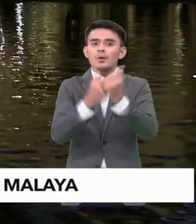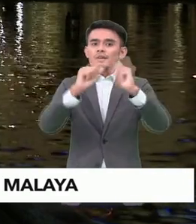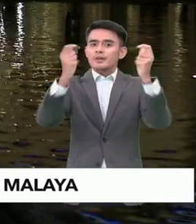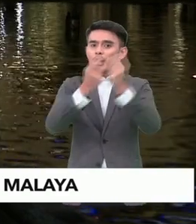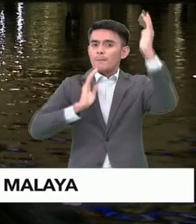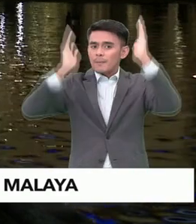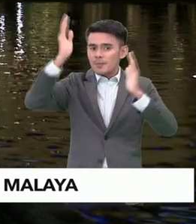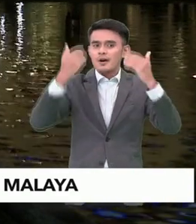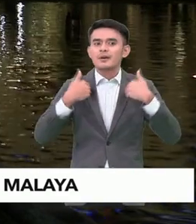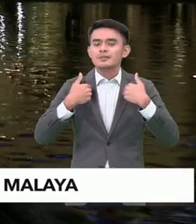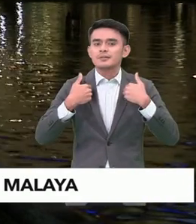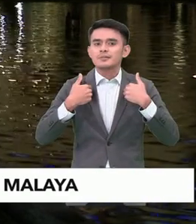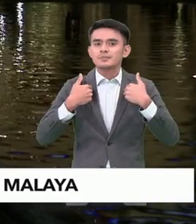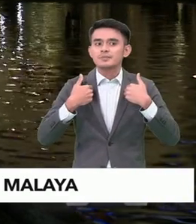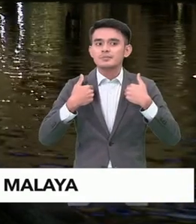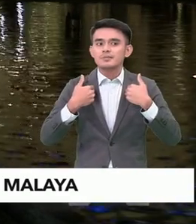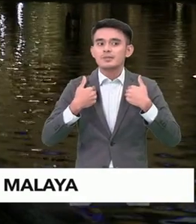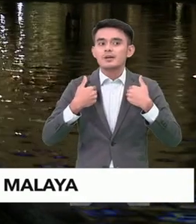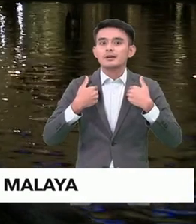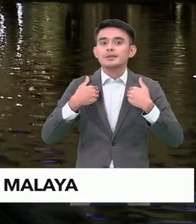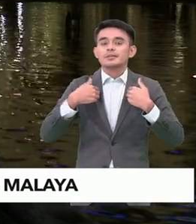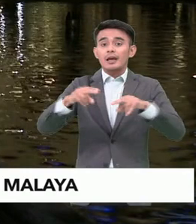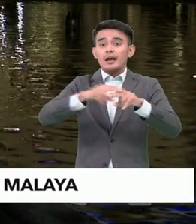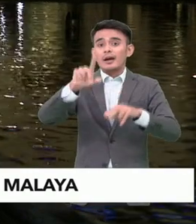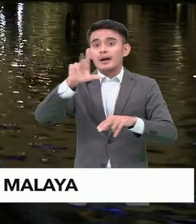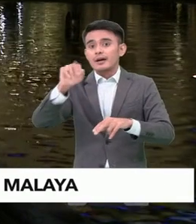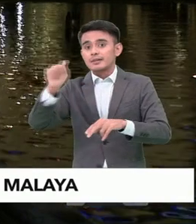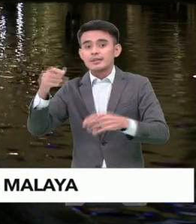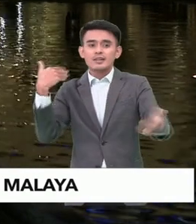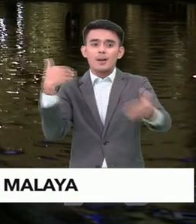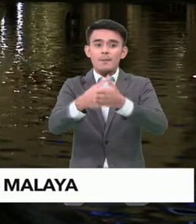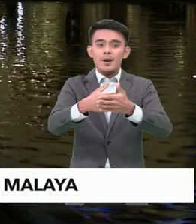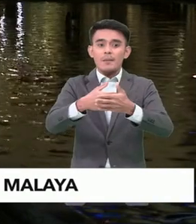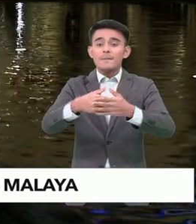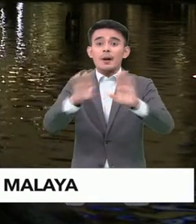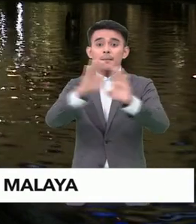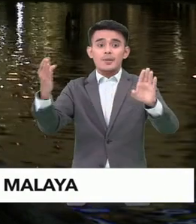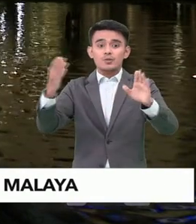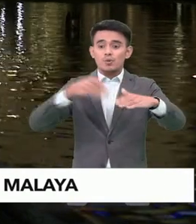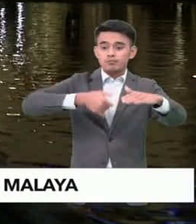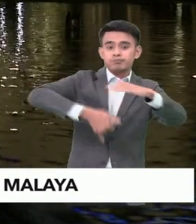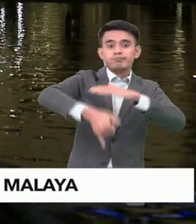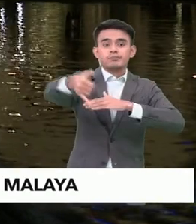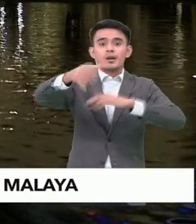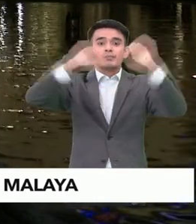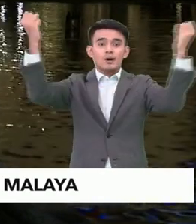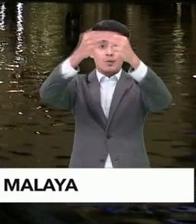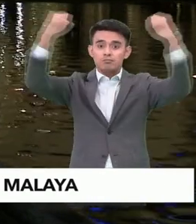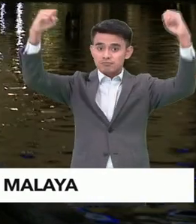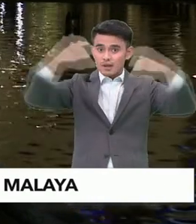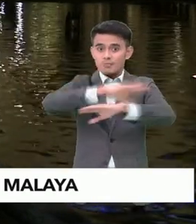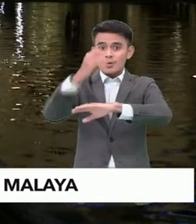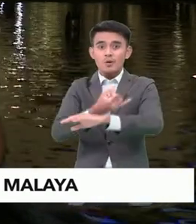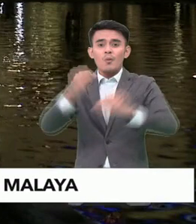cantiknya daripada cc lrt Bukit Jalil segala ke pintu masuk Stadion Nasional Bukit Jalil ini memberi